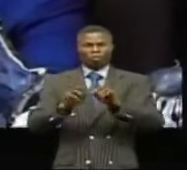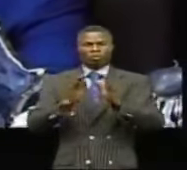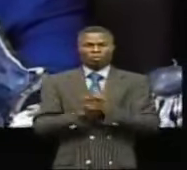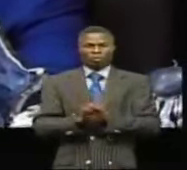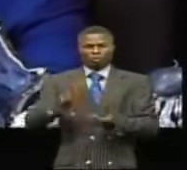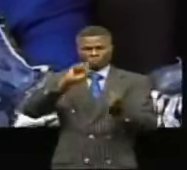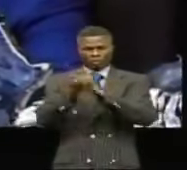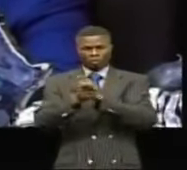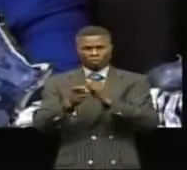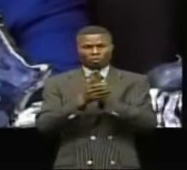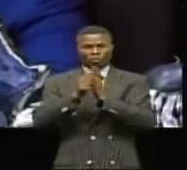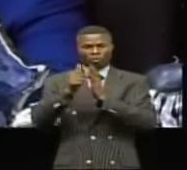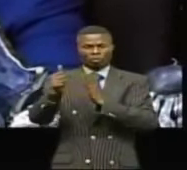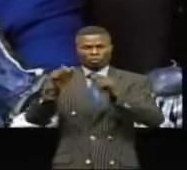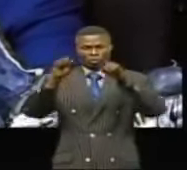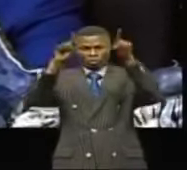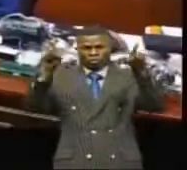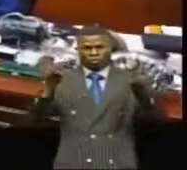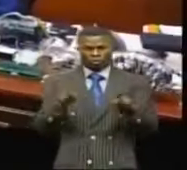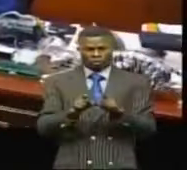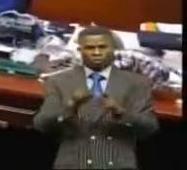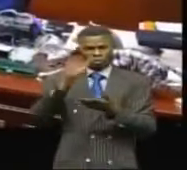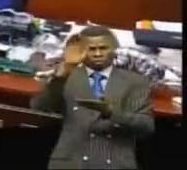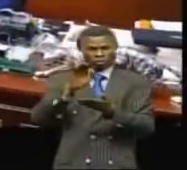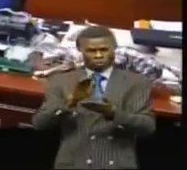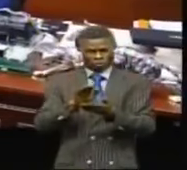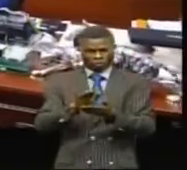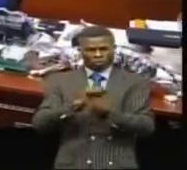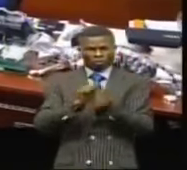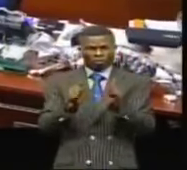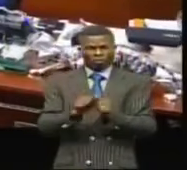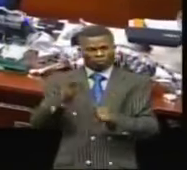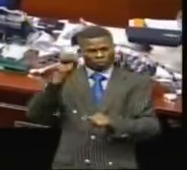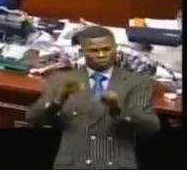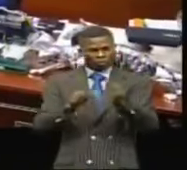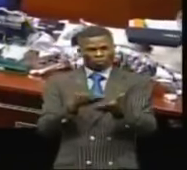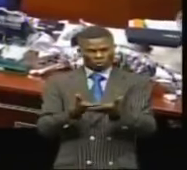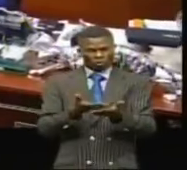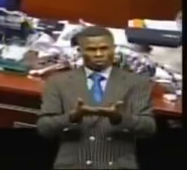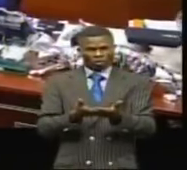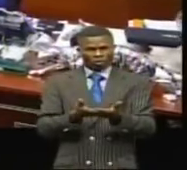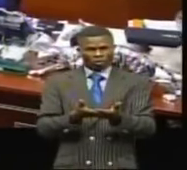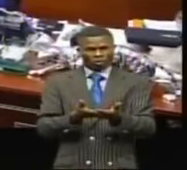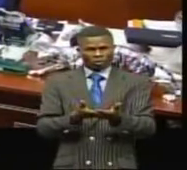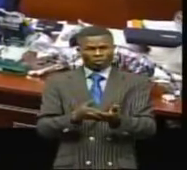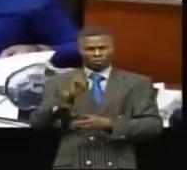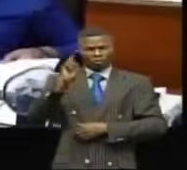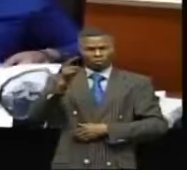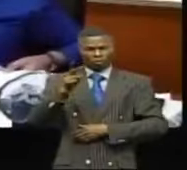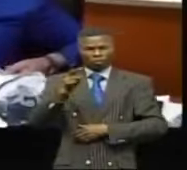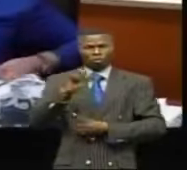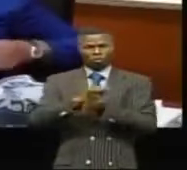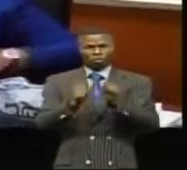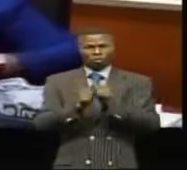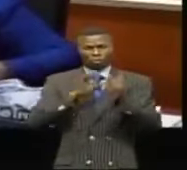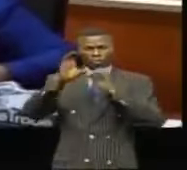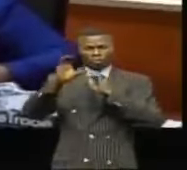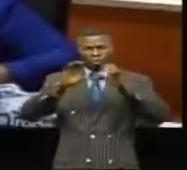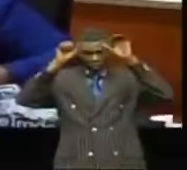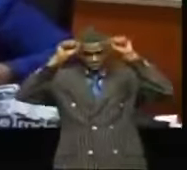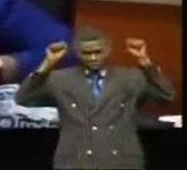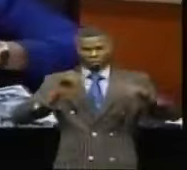l'amélioration de la qualité des images et la réduction structurelle des coûts. Le deuxième point de la communication du président